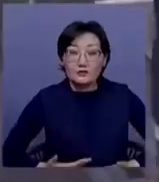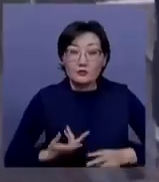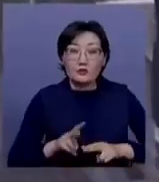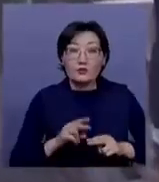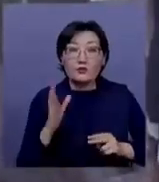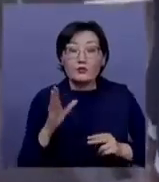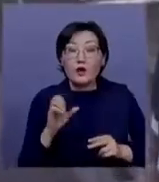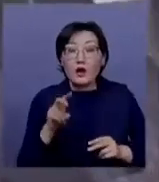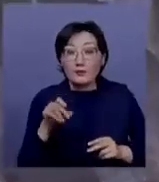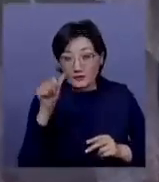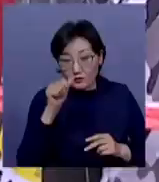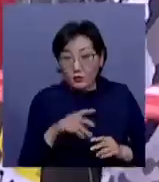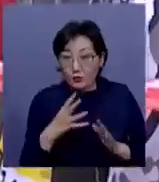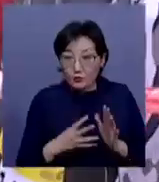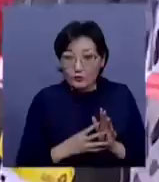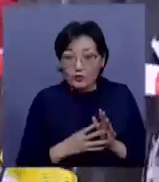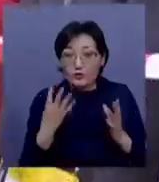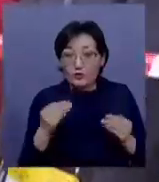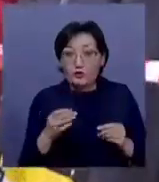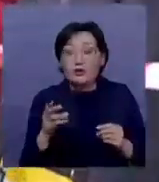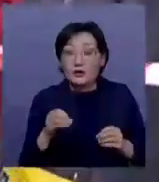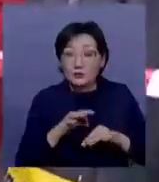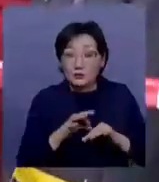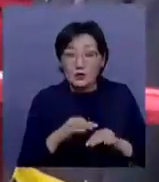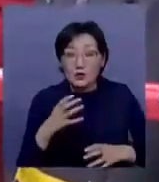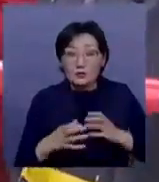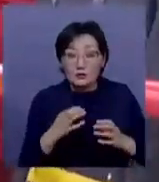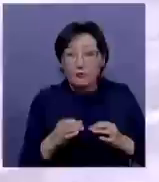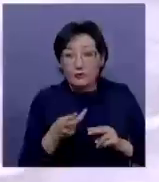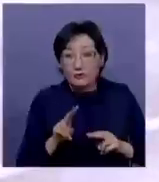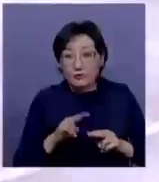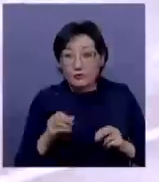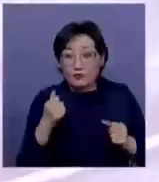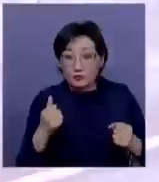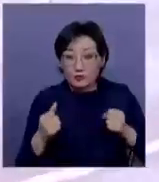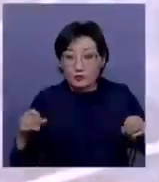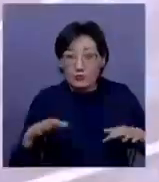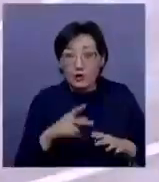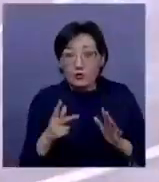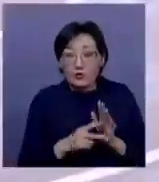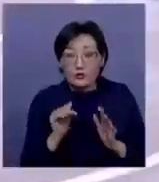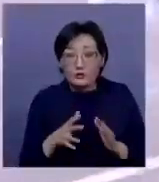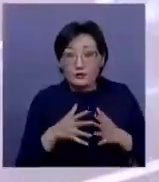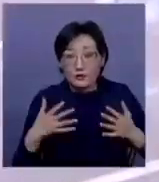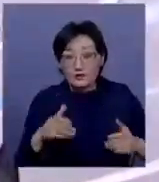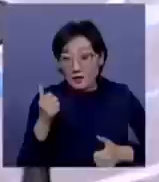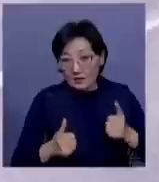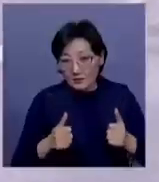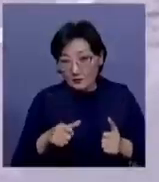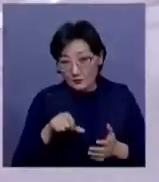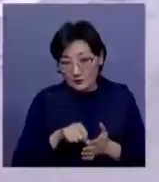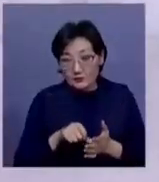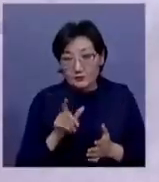алдағы сәуір айының 19 күні тағы да өтеді. Онда әлемнің әуесқой спортшыларына жиналған 18 мыңнан астам адам қатысады деп